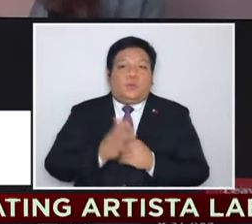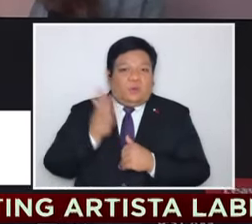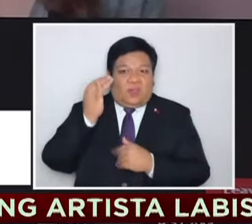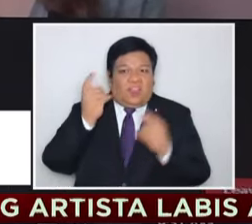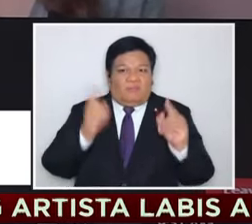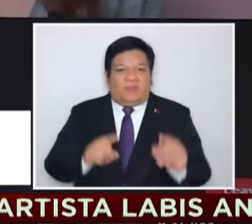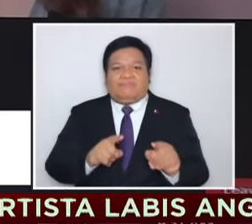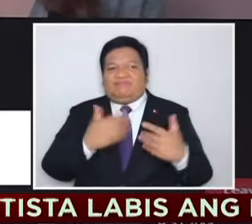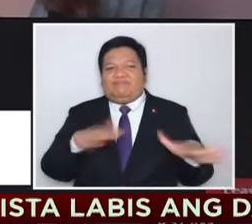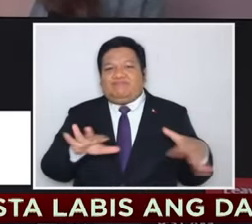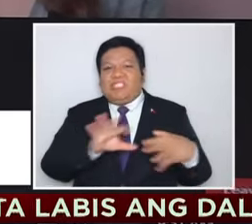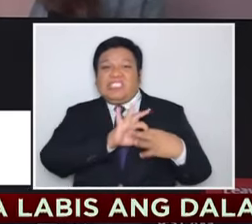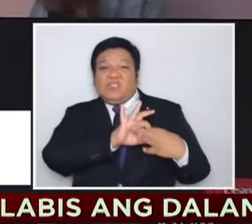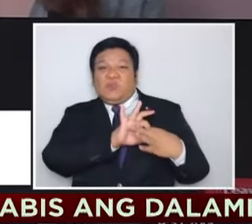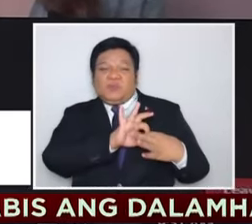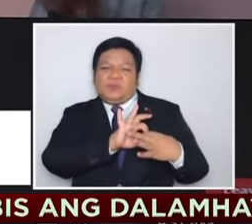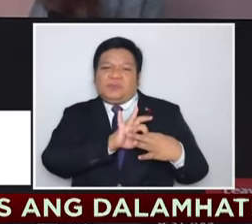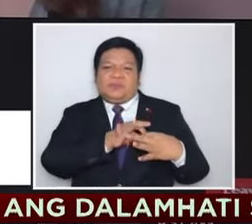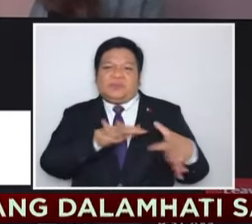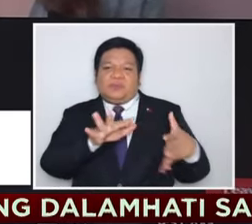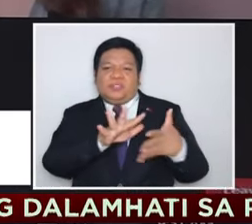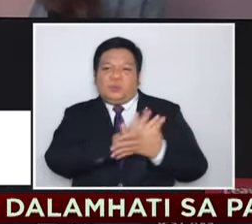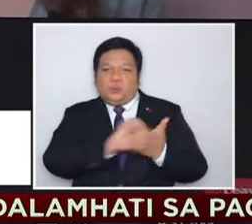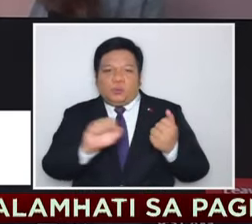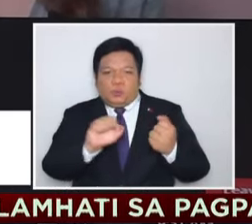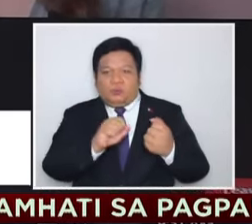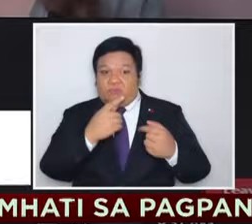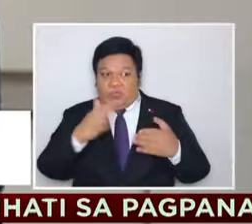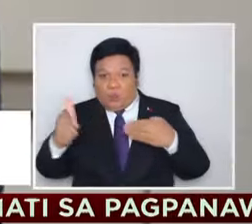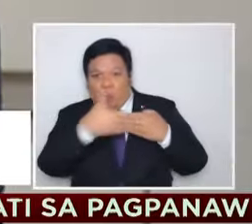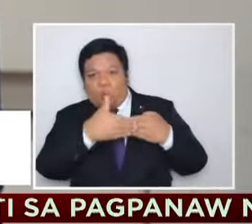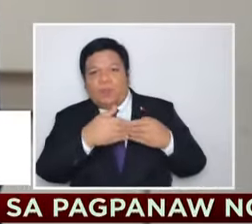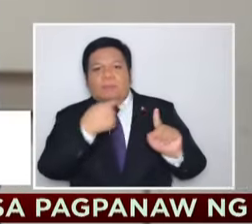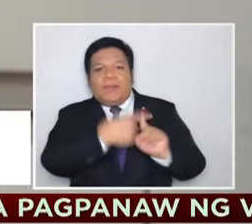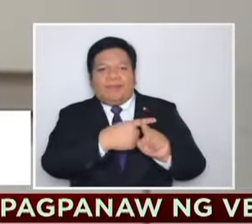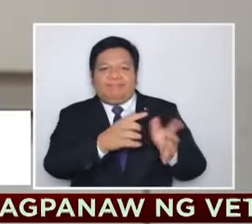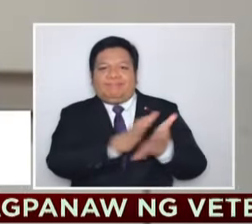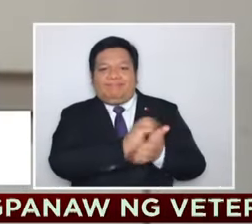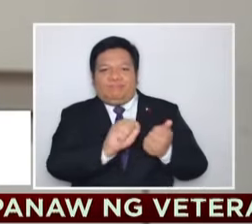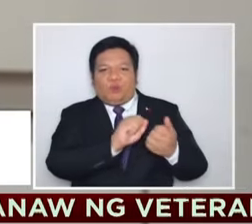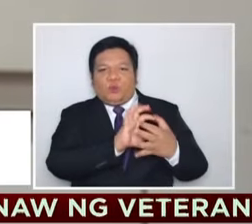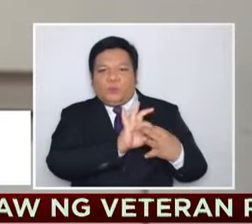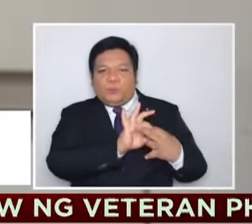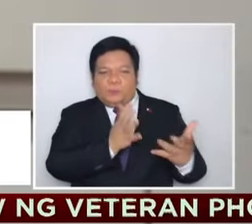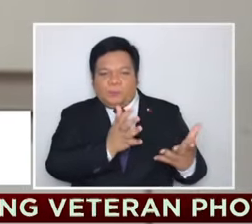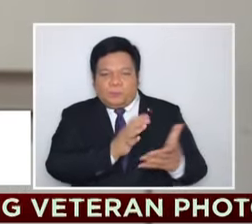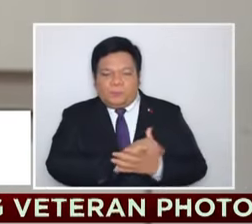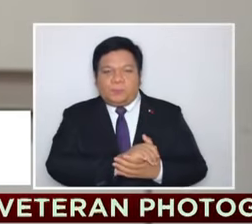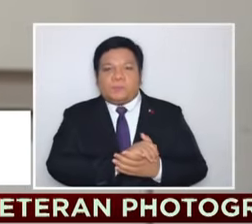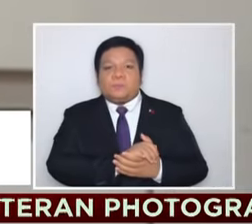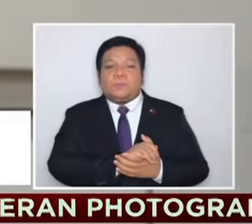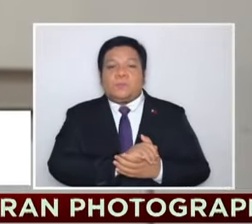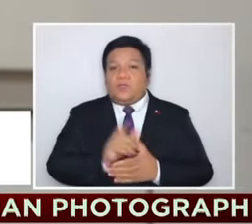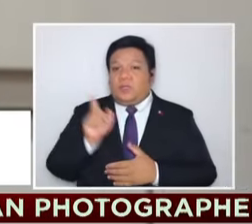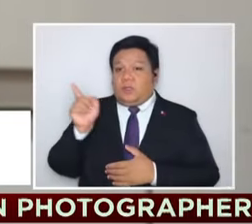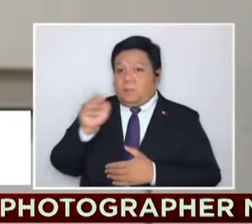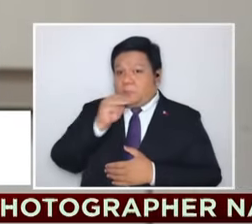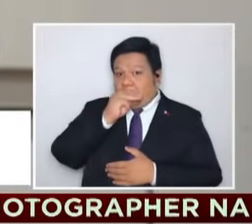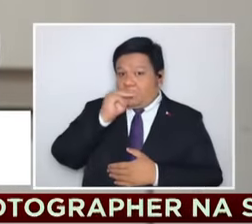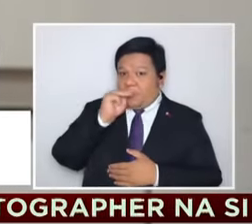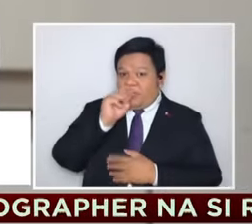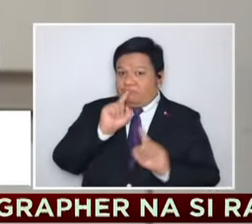burned not just closed the door but also burned the bridges. Sagot naman ni Senator Pacquiao, hindi umano